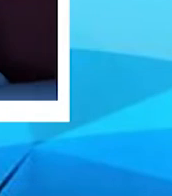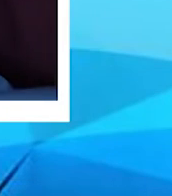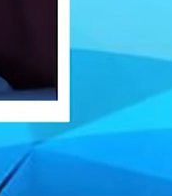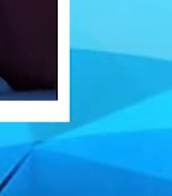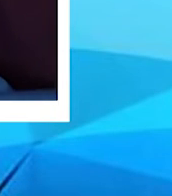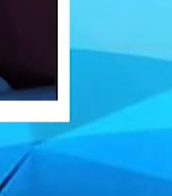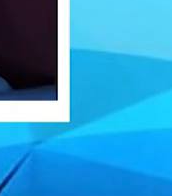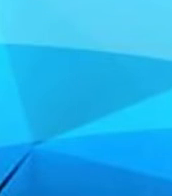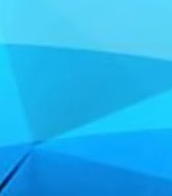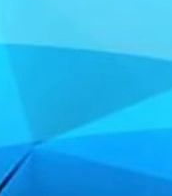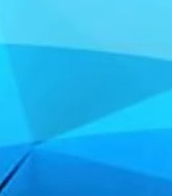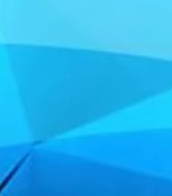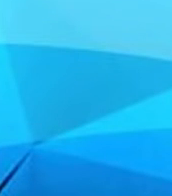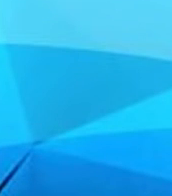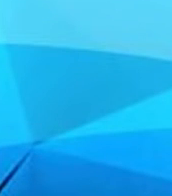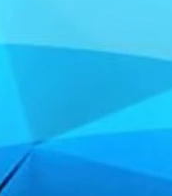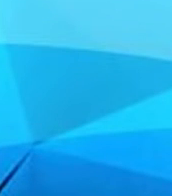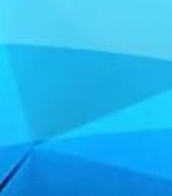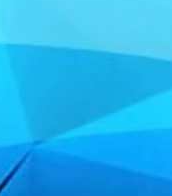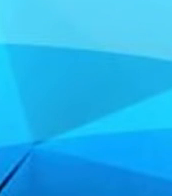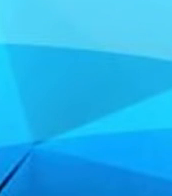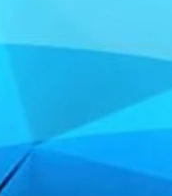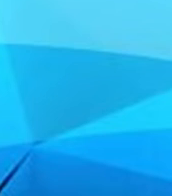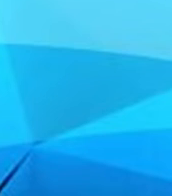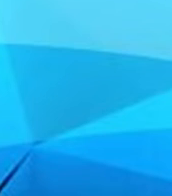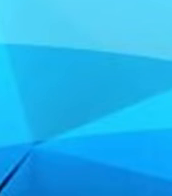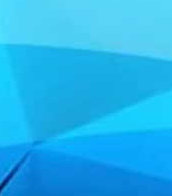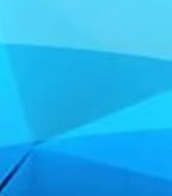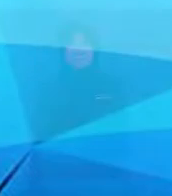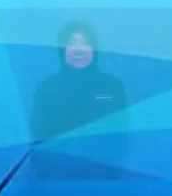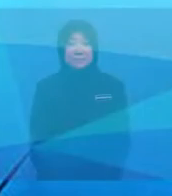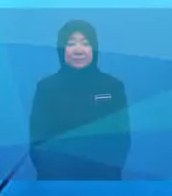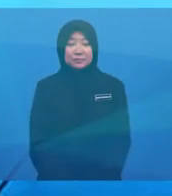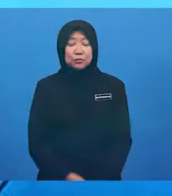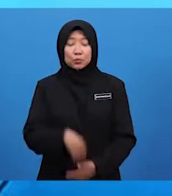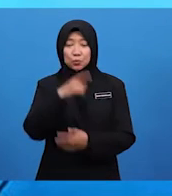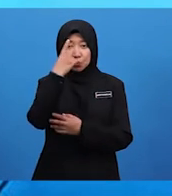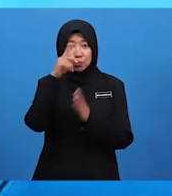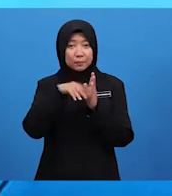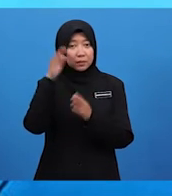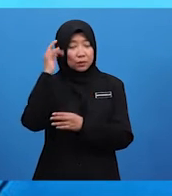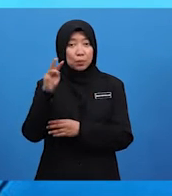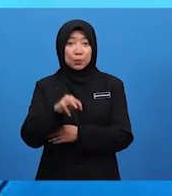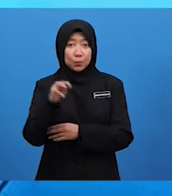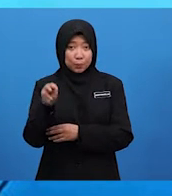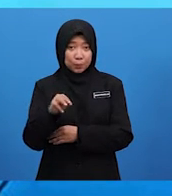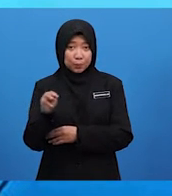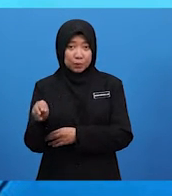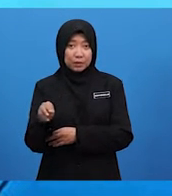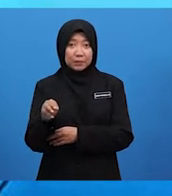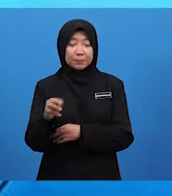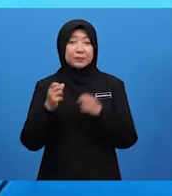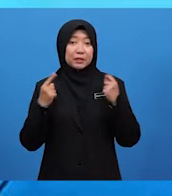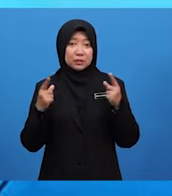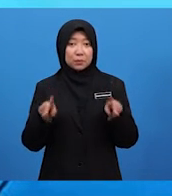Untuk Untuk pengetahuan murid-murid, lisu